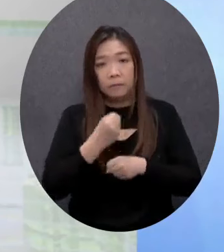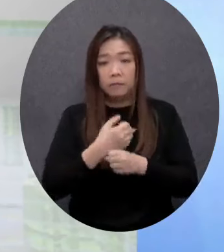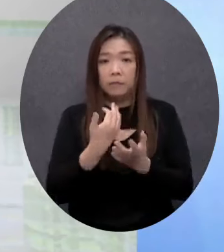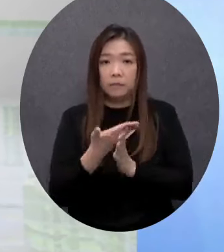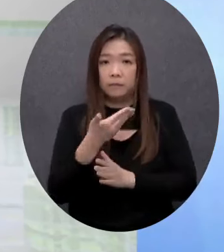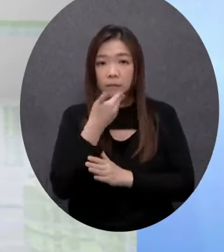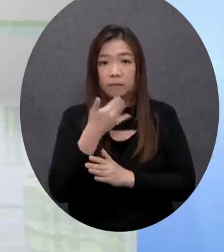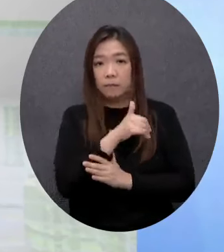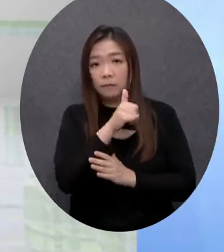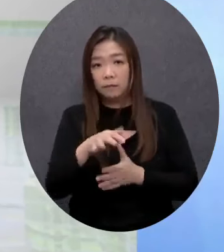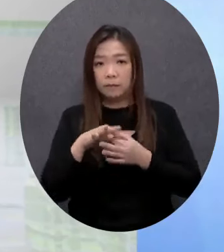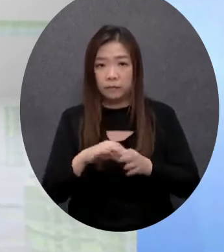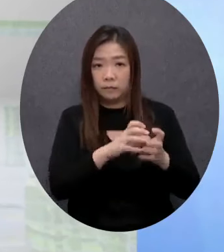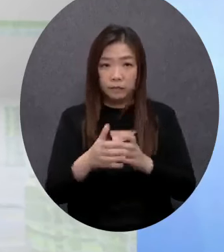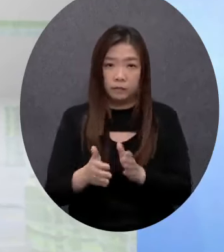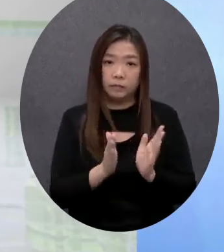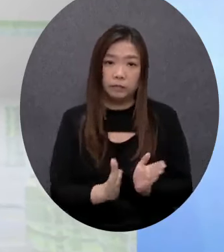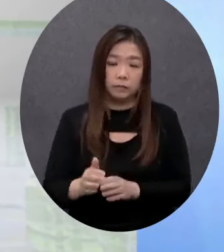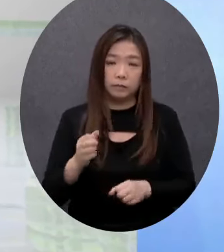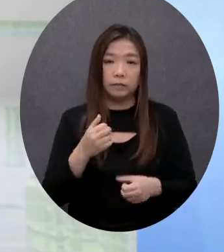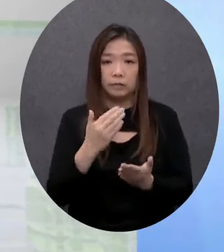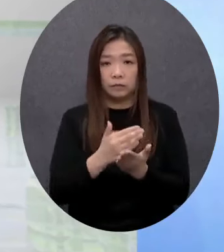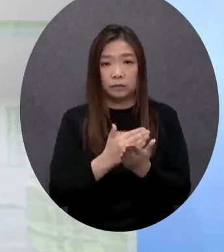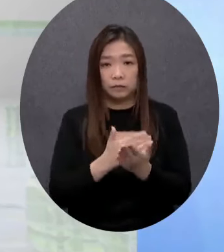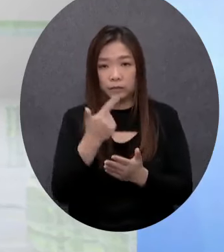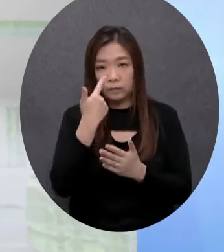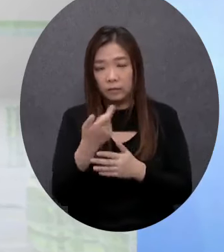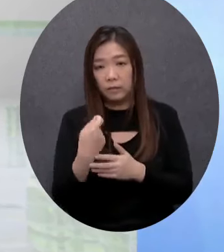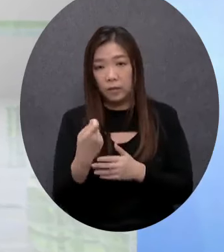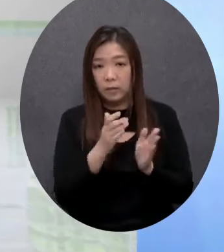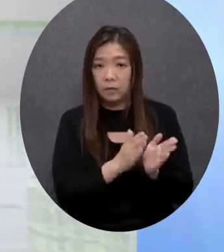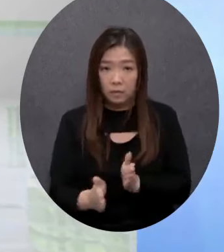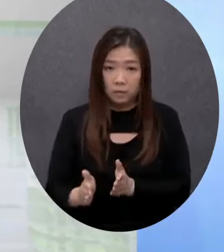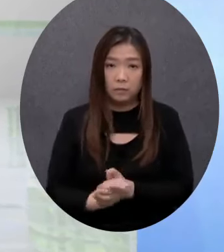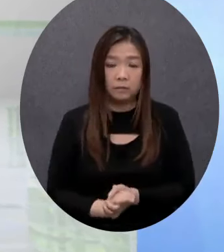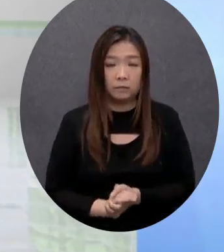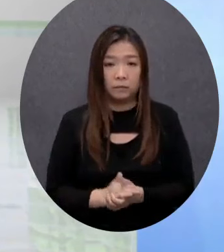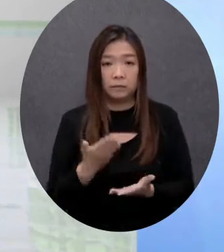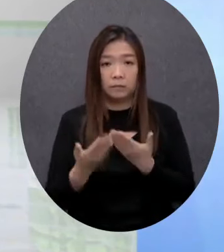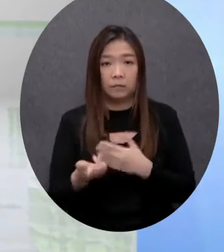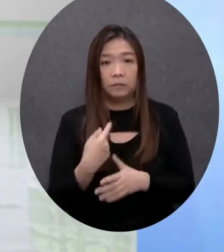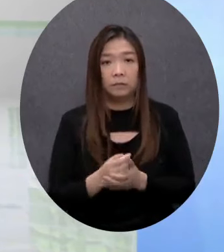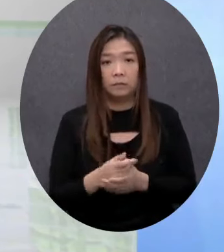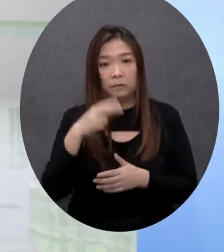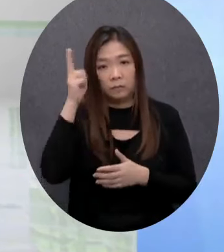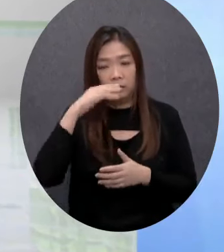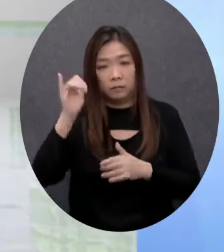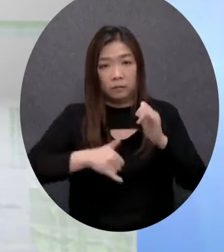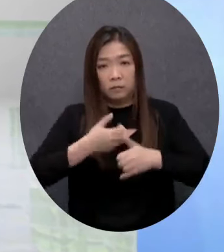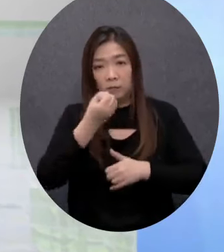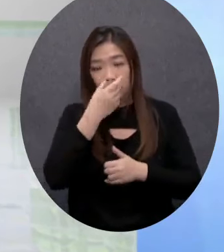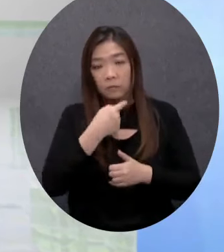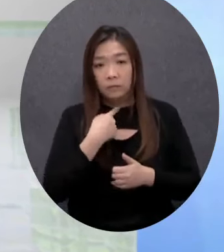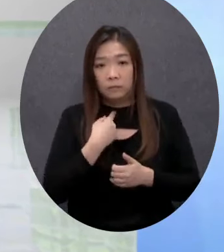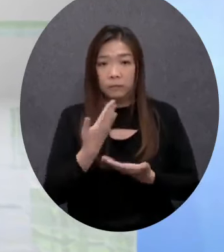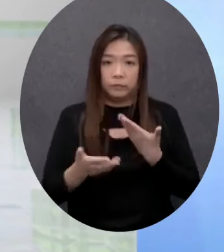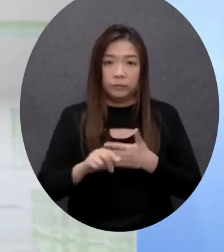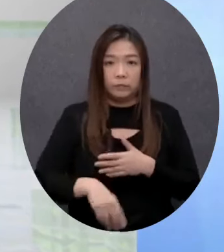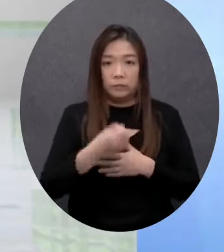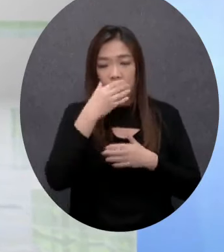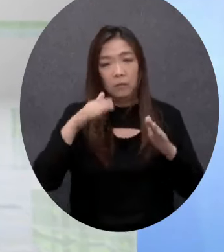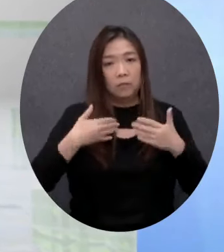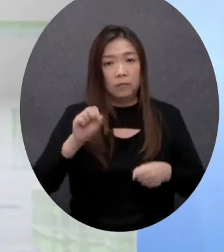到相关部门搞手续，说在新的便利安排之下，可能会更加经常来香港，或者在香港玩